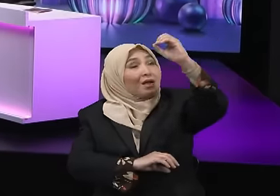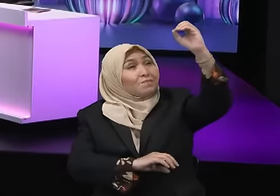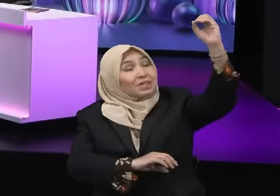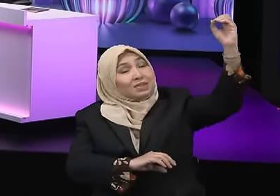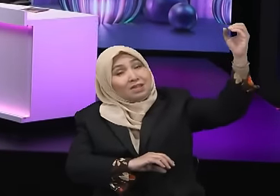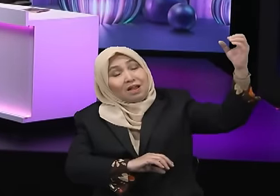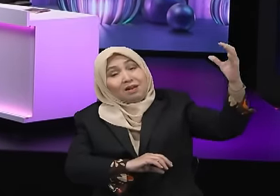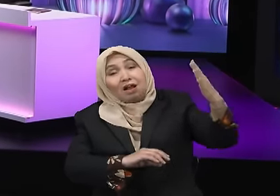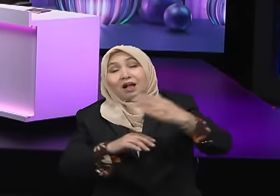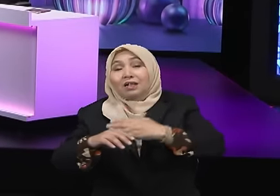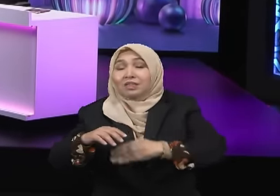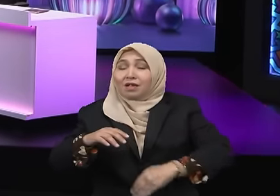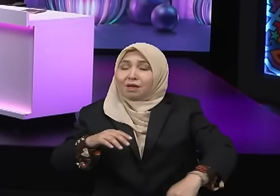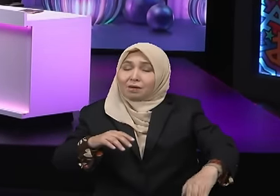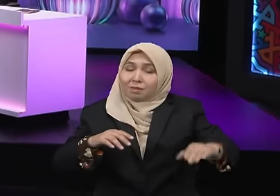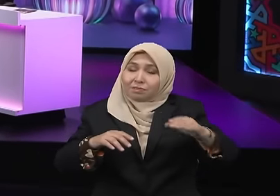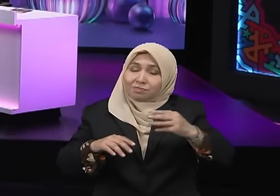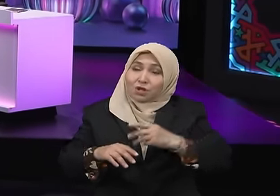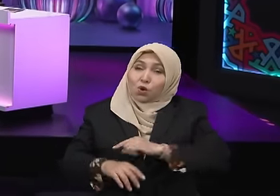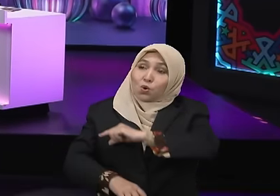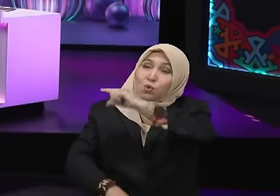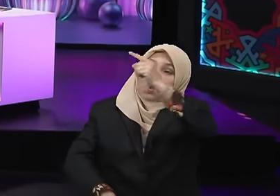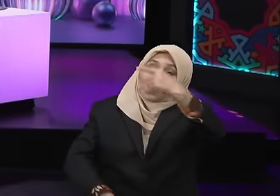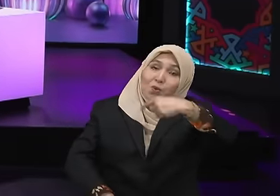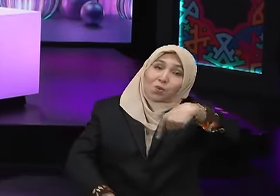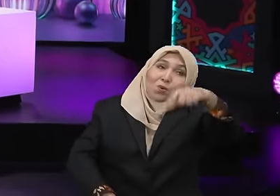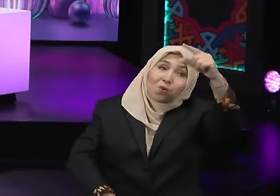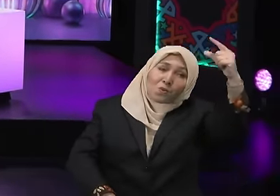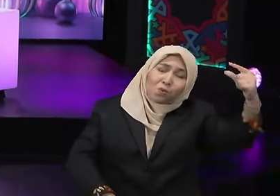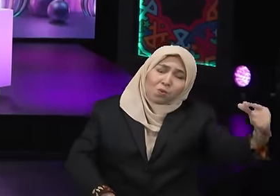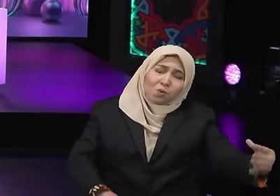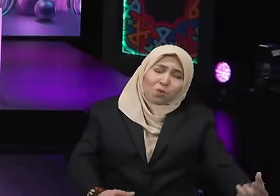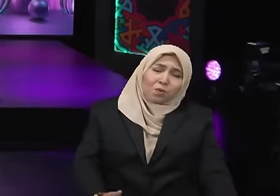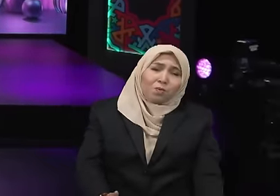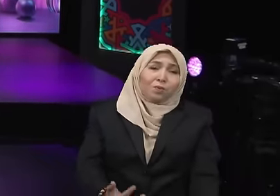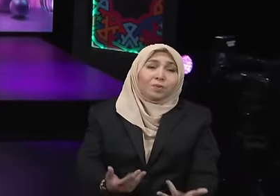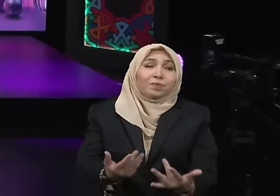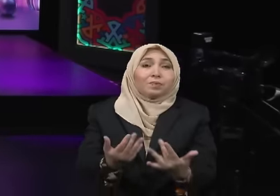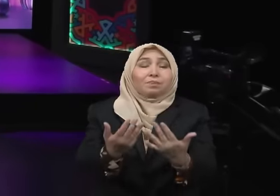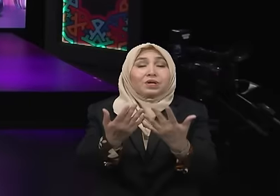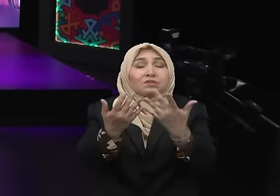di bahu gunung berapi,